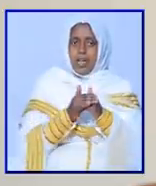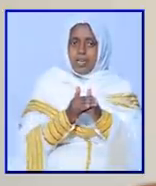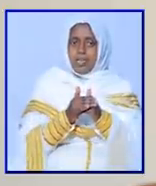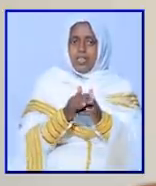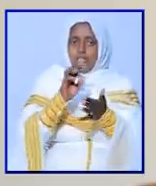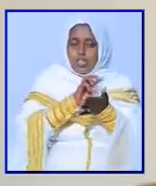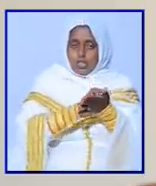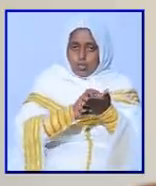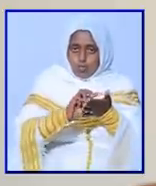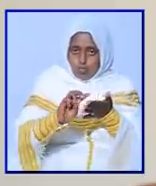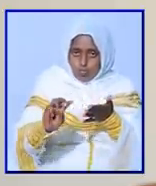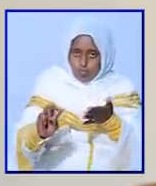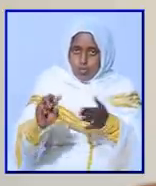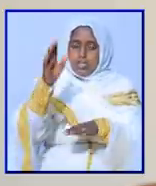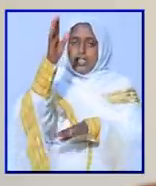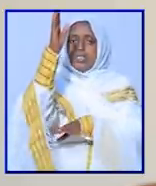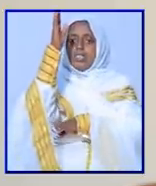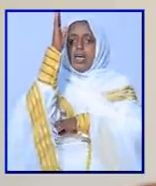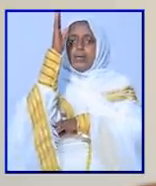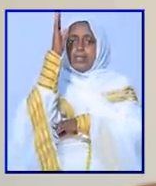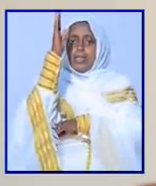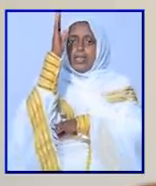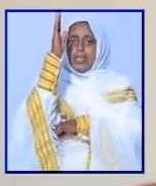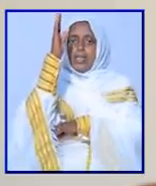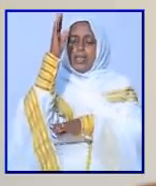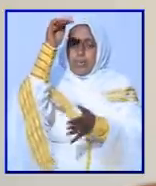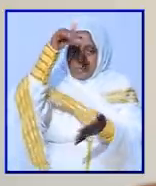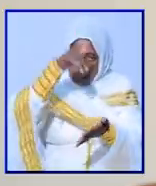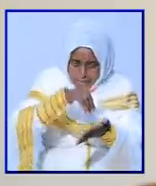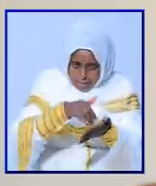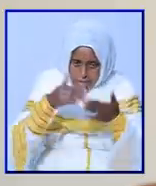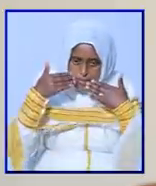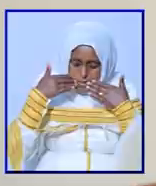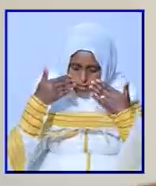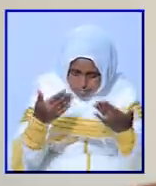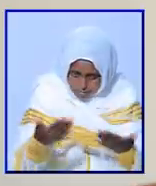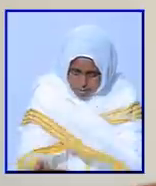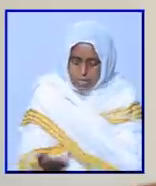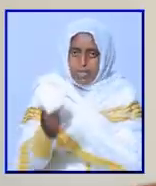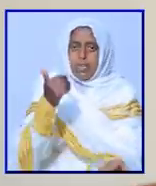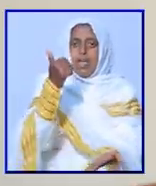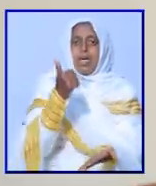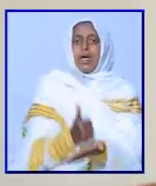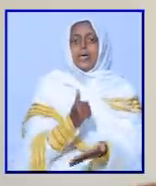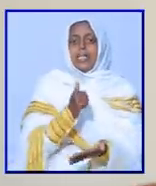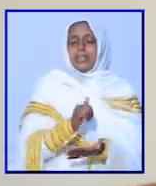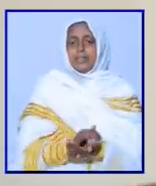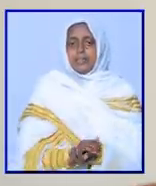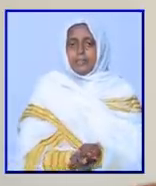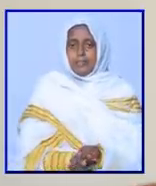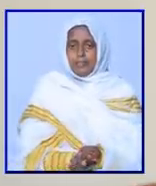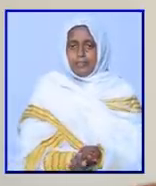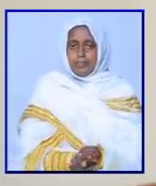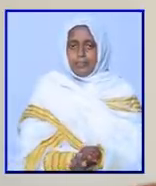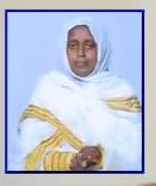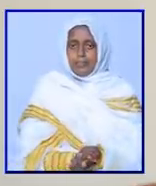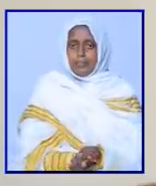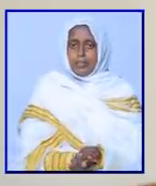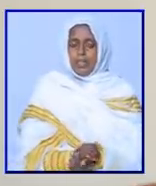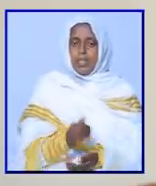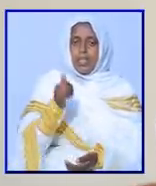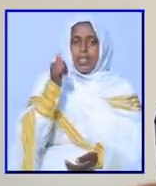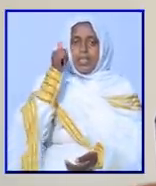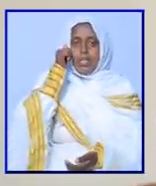የአባቶቻችን የቅዱሳን አምላክ ቅዱስ እግዚአብሔር በድጋሚ ይመስገን።